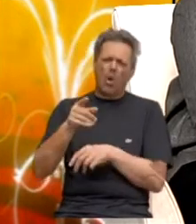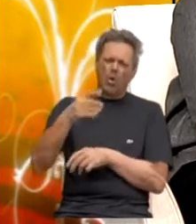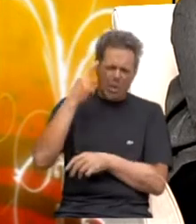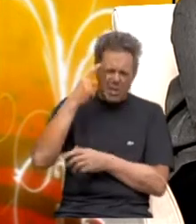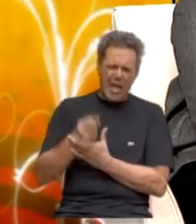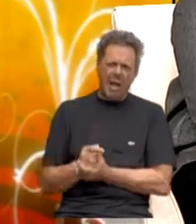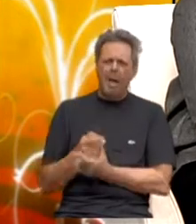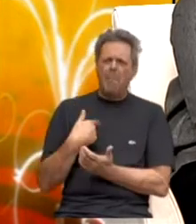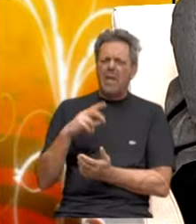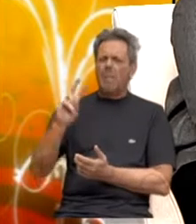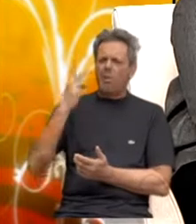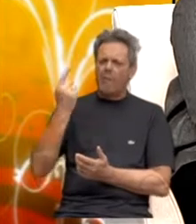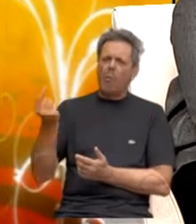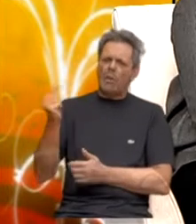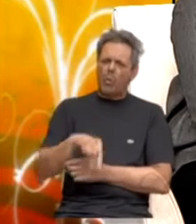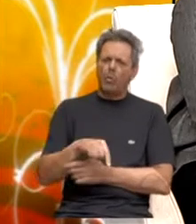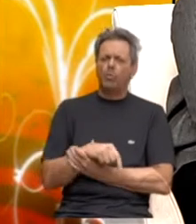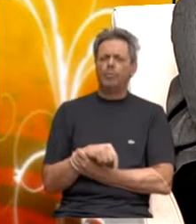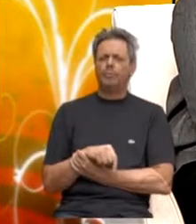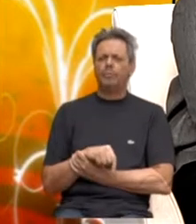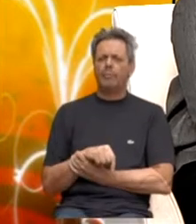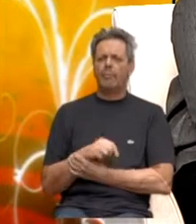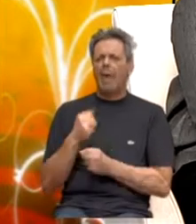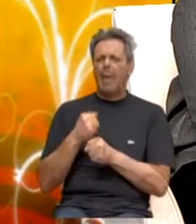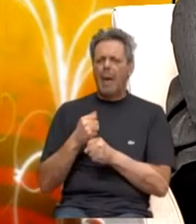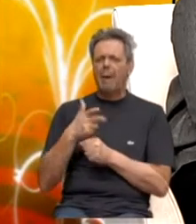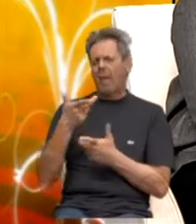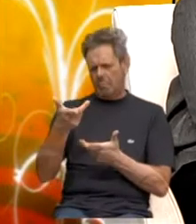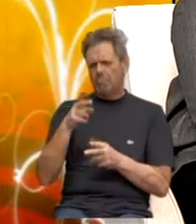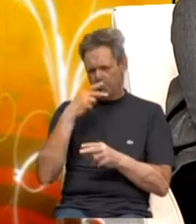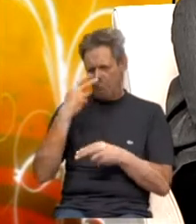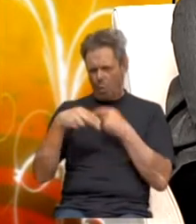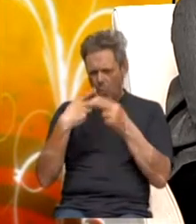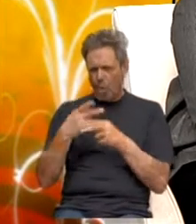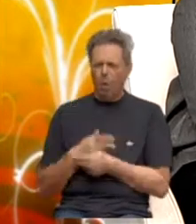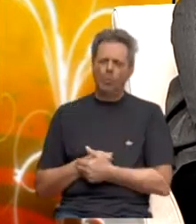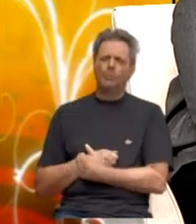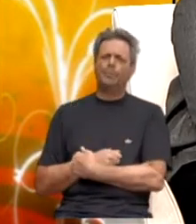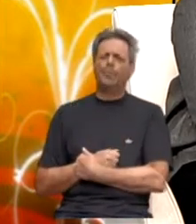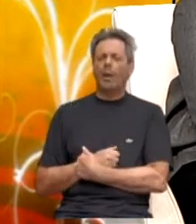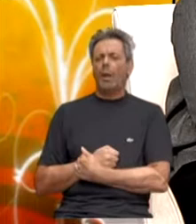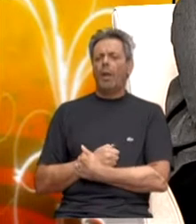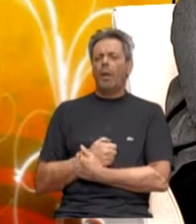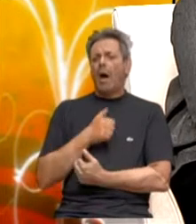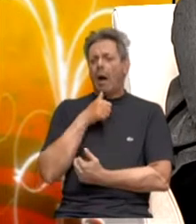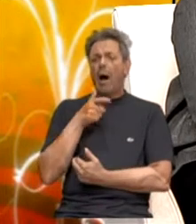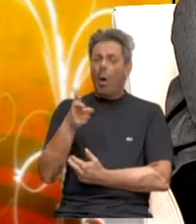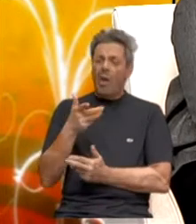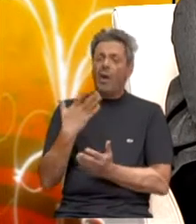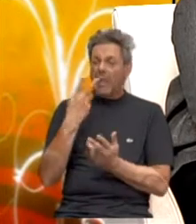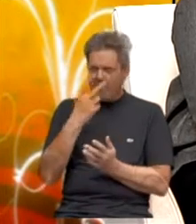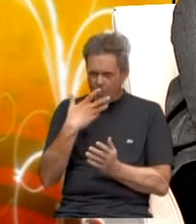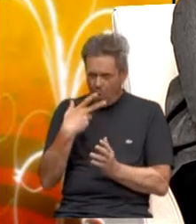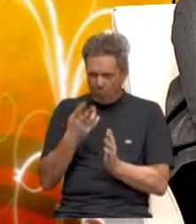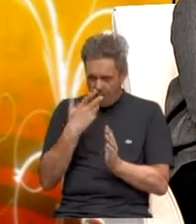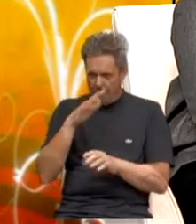dakle, mi ih pozivamo da dođu, naprave tu izmjeru, prekontroliraju svoje brojeve, a oni kod kojih se nađu povišene